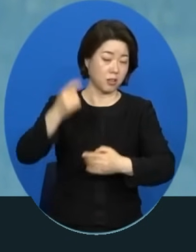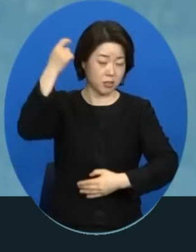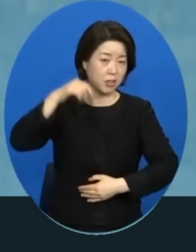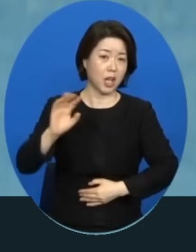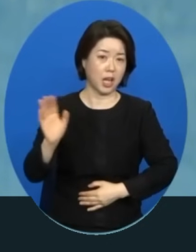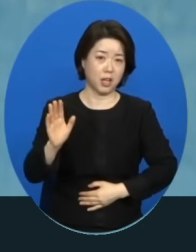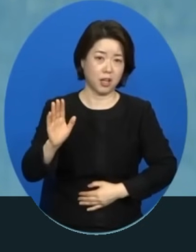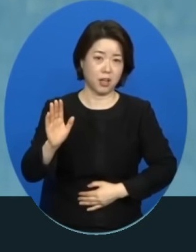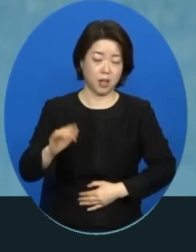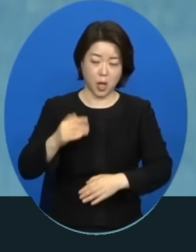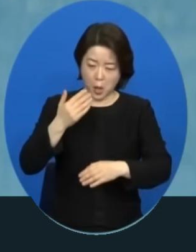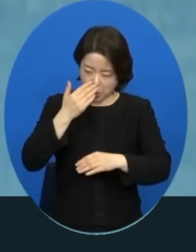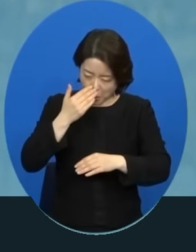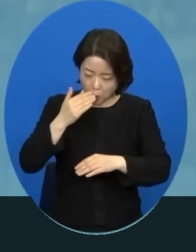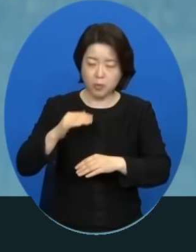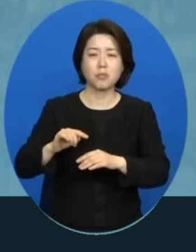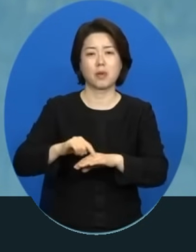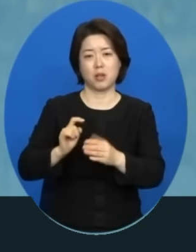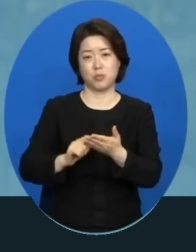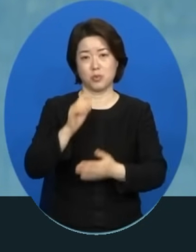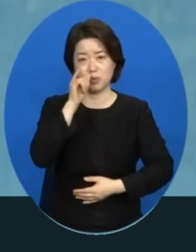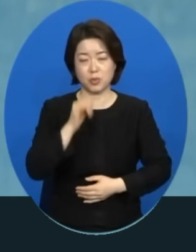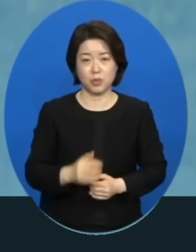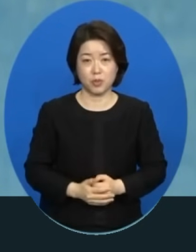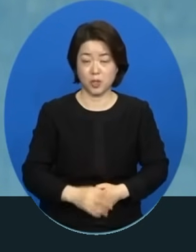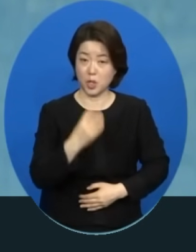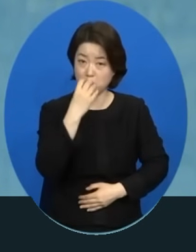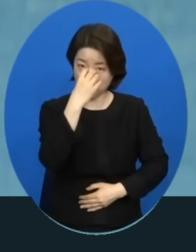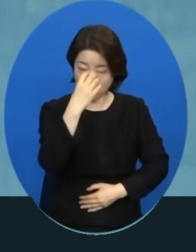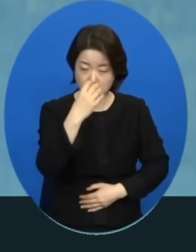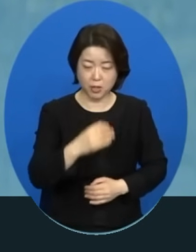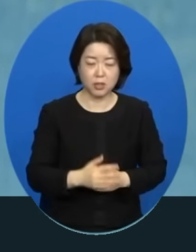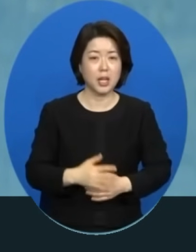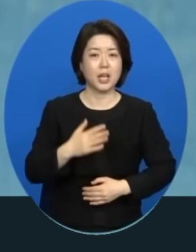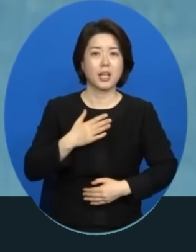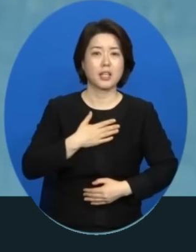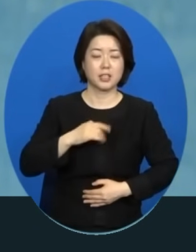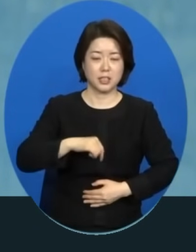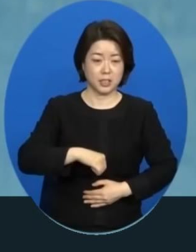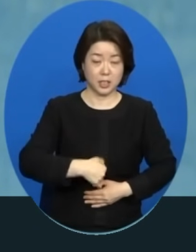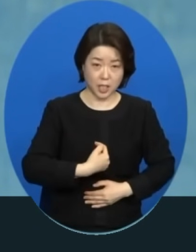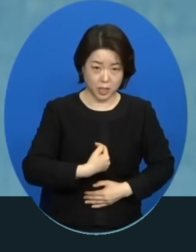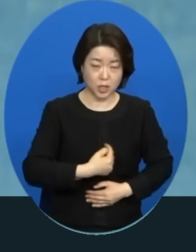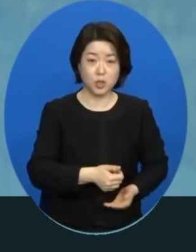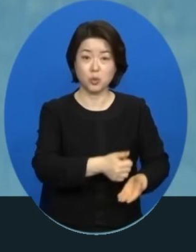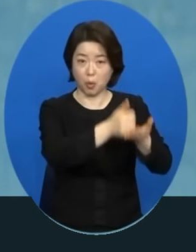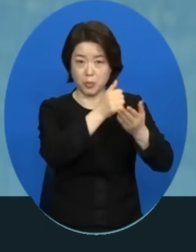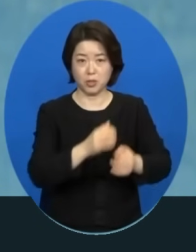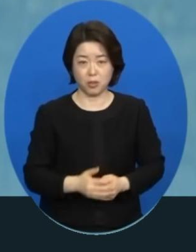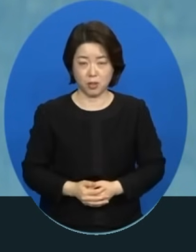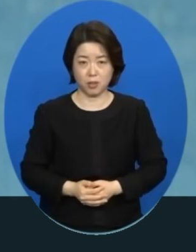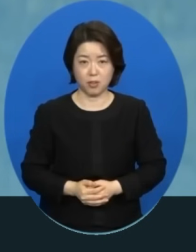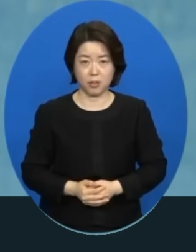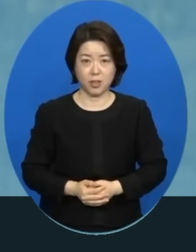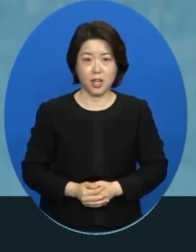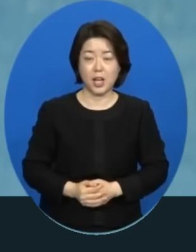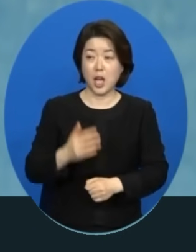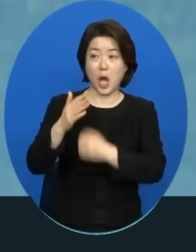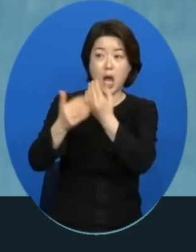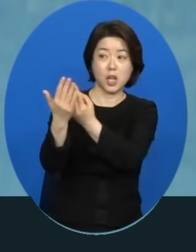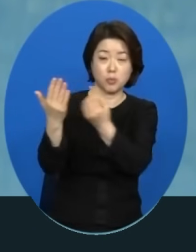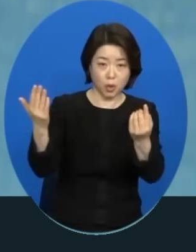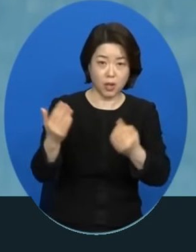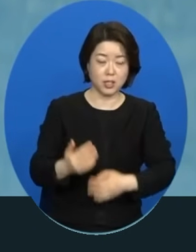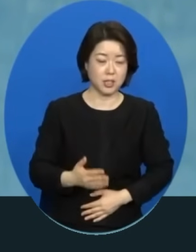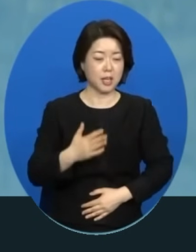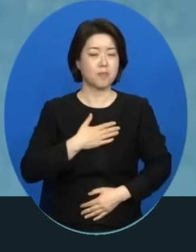것이죠. 여러분 교만은 자신을 높이는 것입니다. 자기를 높이되 하나님을 떠나서